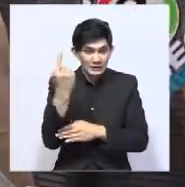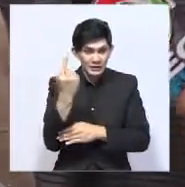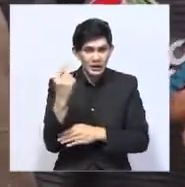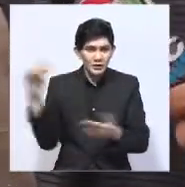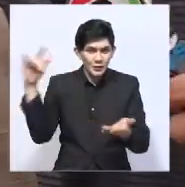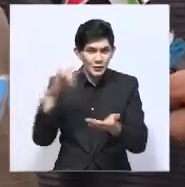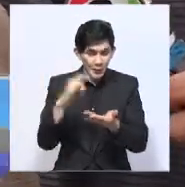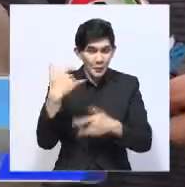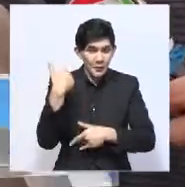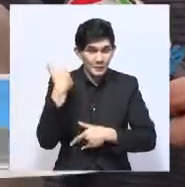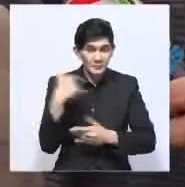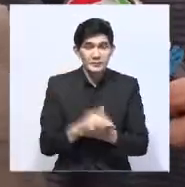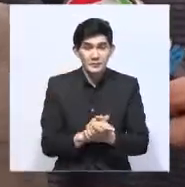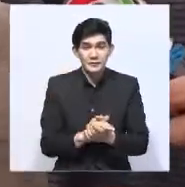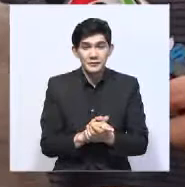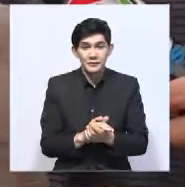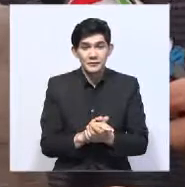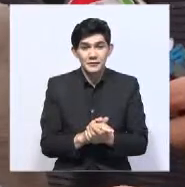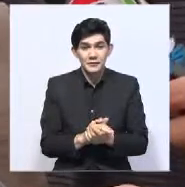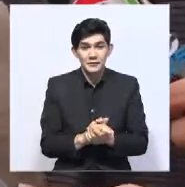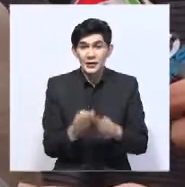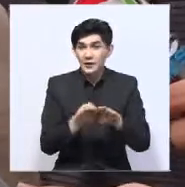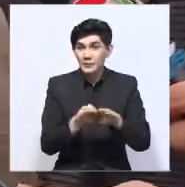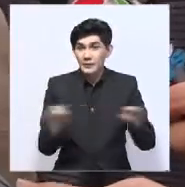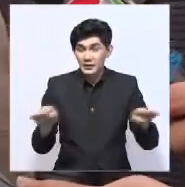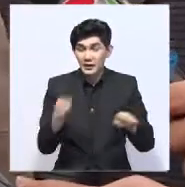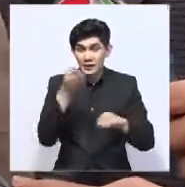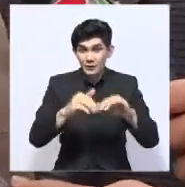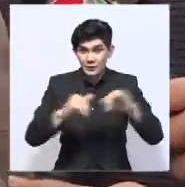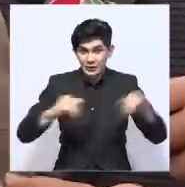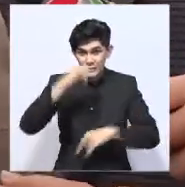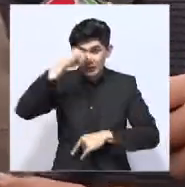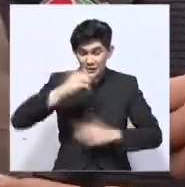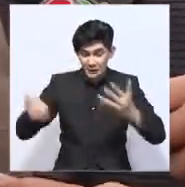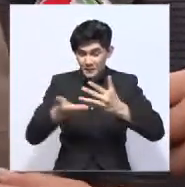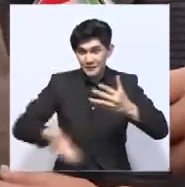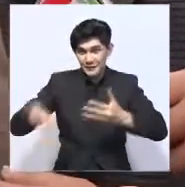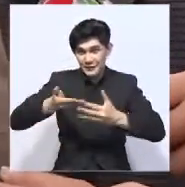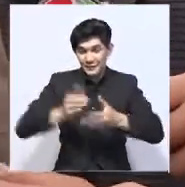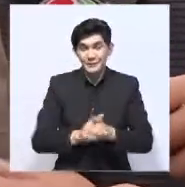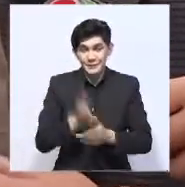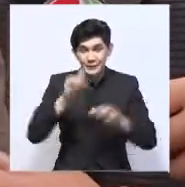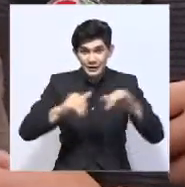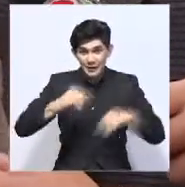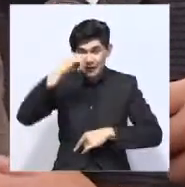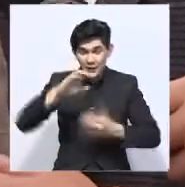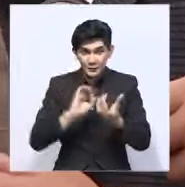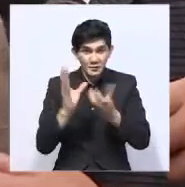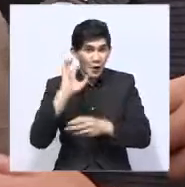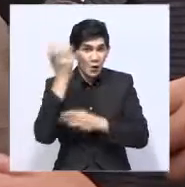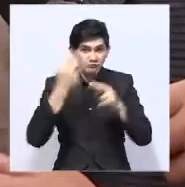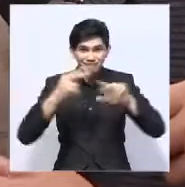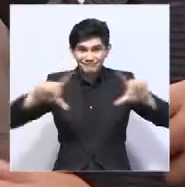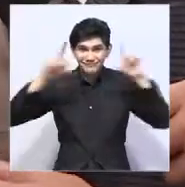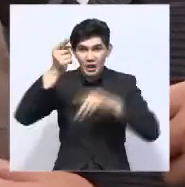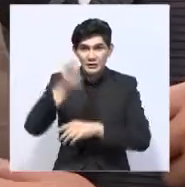าแล้วก็จะทำให้มาตรฐานของทุเรียนไทยถูกยกระดับขึ้นแล้วก็ทำให้ทุเรียนไทยนั้นกลายเป็นผลไม้ระดับโลก